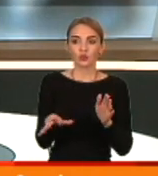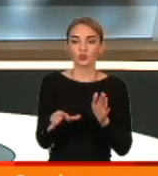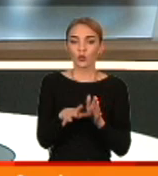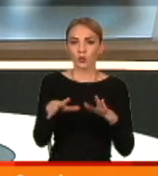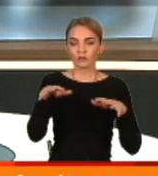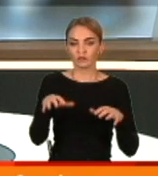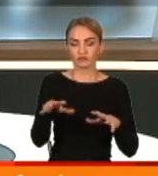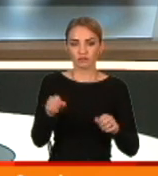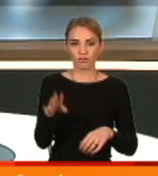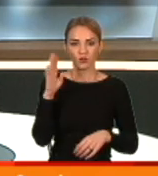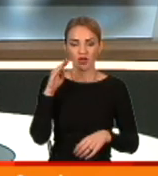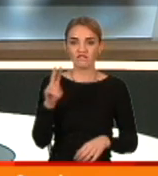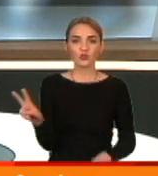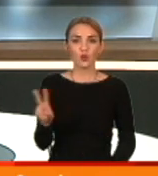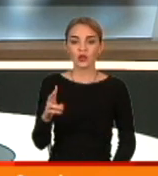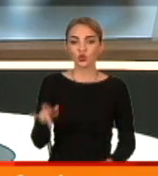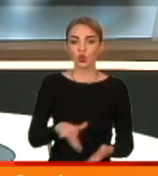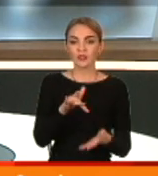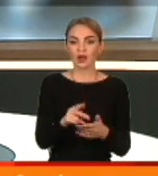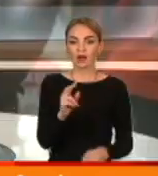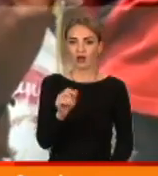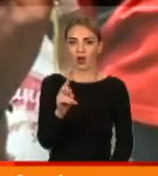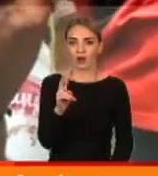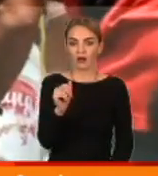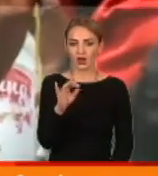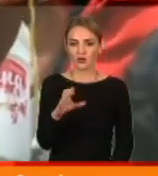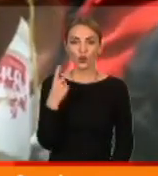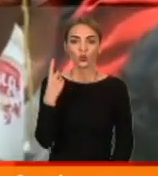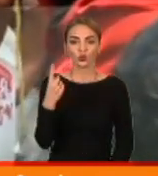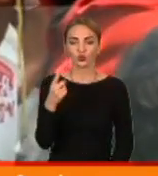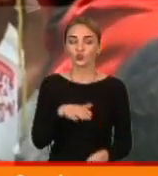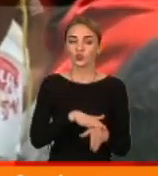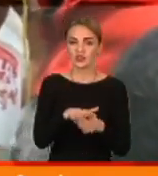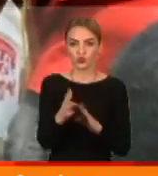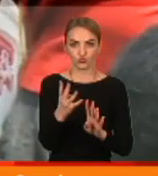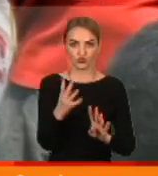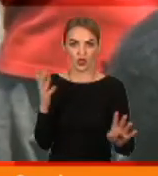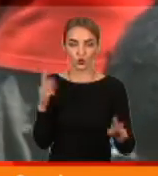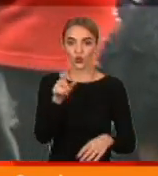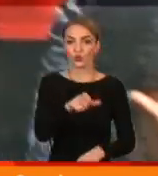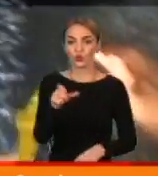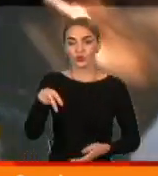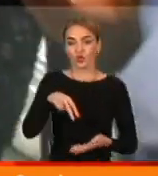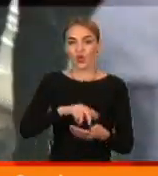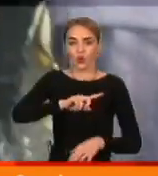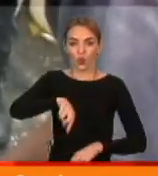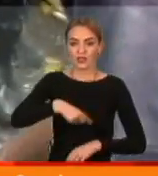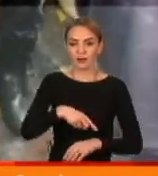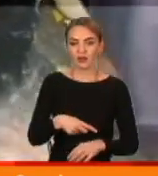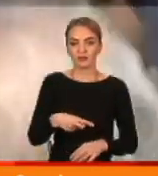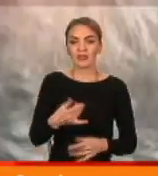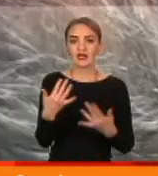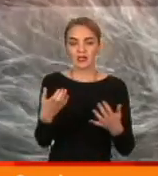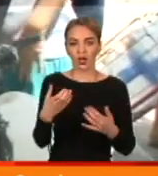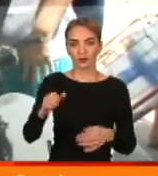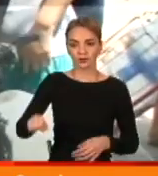вода. Гуманітарна катастрофа у Венесуелі. Столиця Каракас перетворилася на одну суцільну чергу. Люди стоять годинами, аби набрати